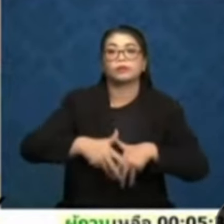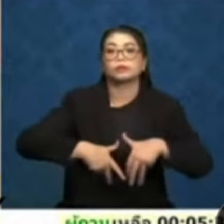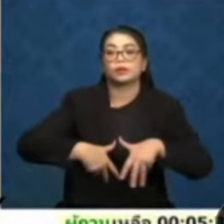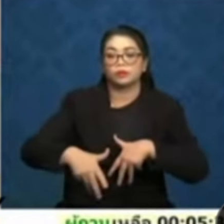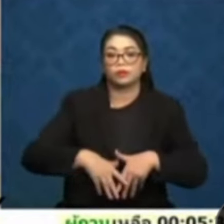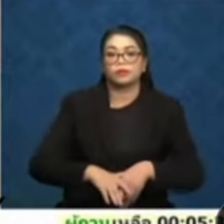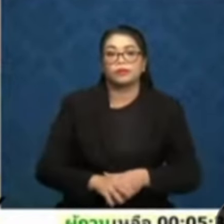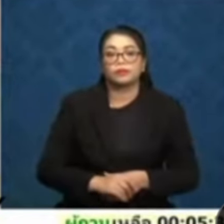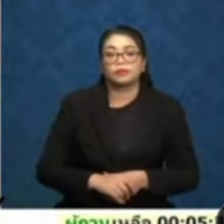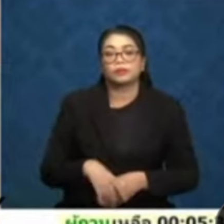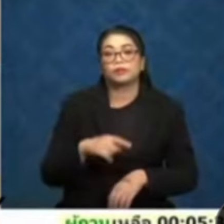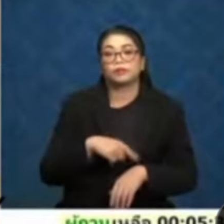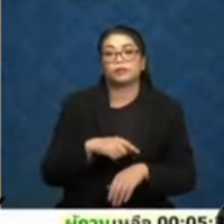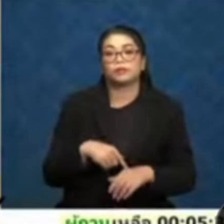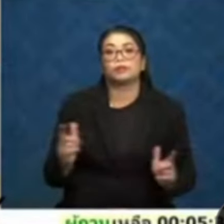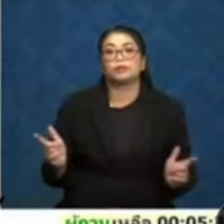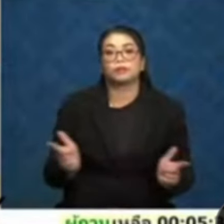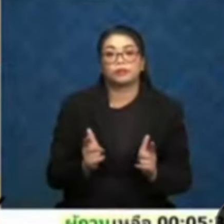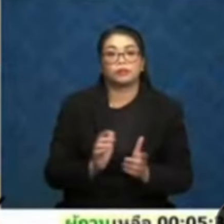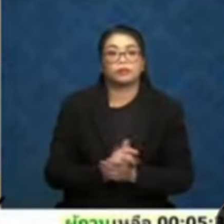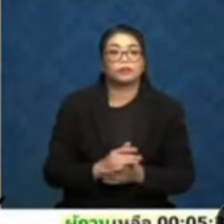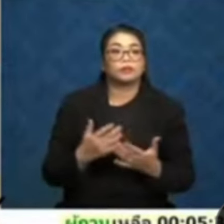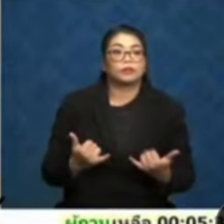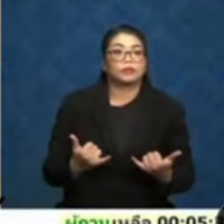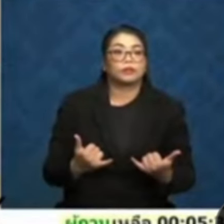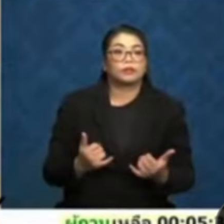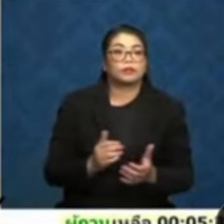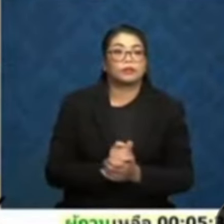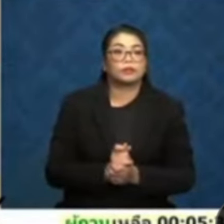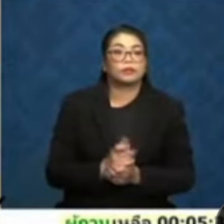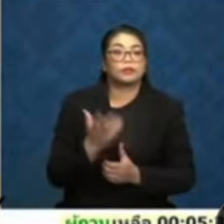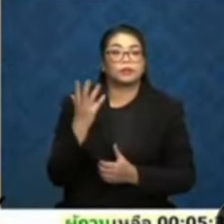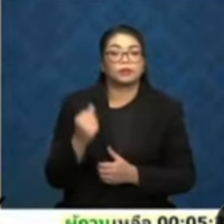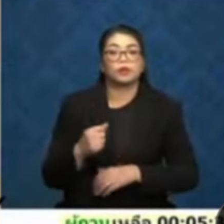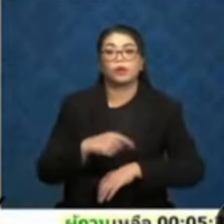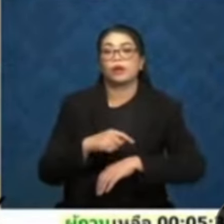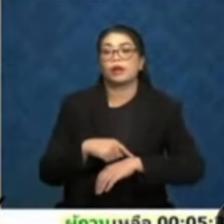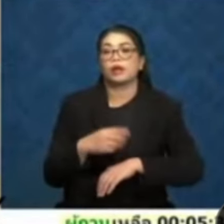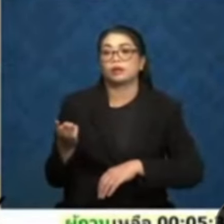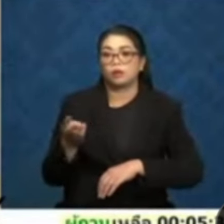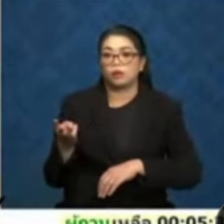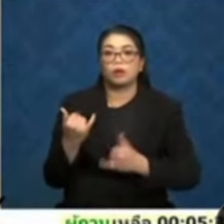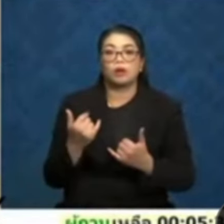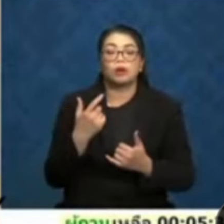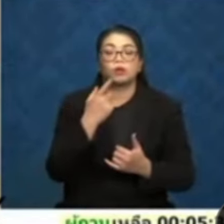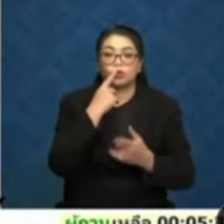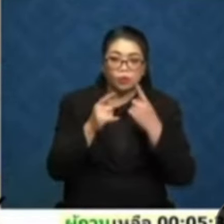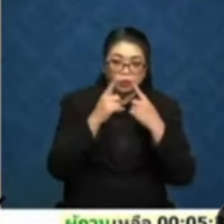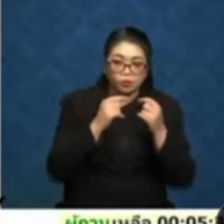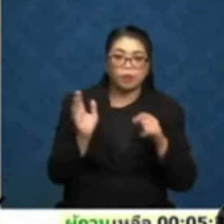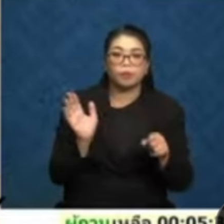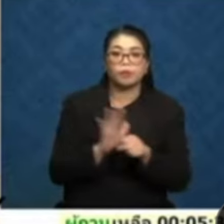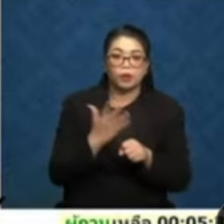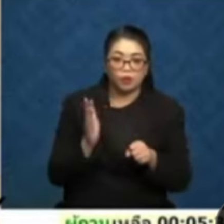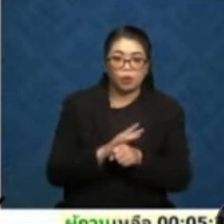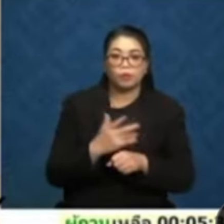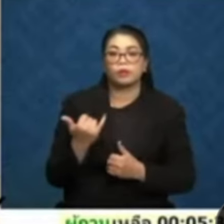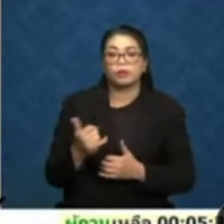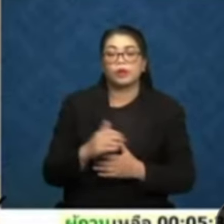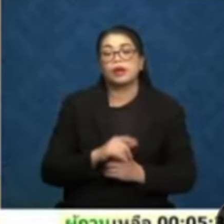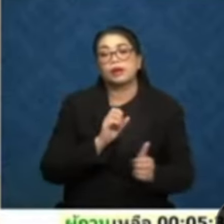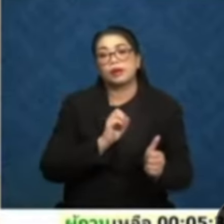สุดด้วยเวลาอันจำกัดอ่ะนะคะในขณะนี้ดิฉันอาจจะเหลือเวลาไม่เพียงพอที่จะตอบได้ทุกคำถามแต่ทุก